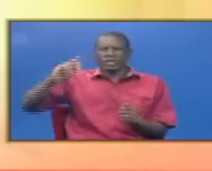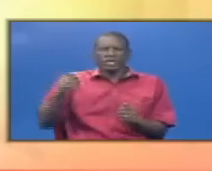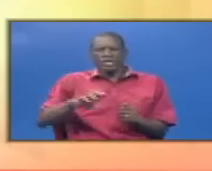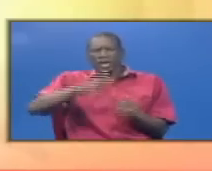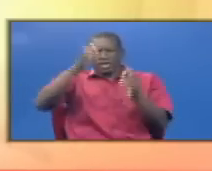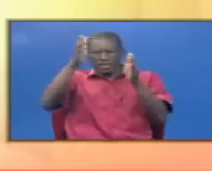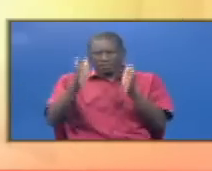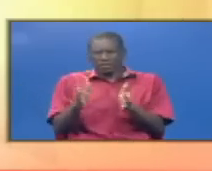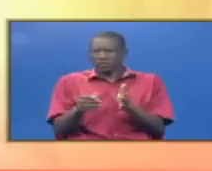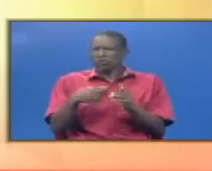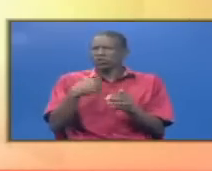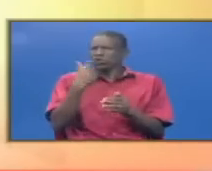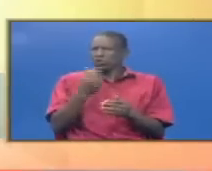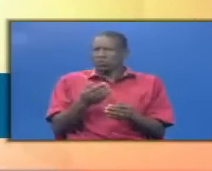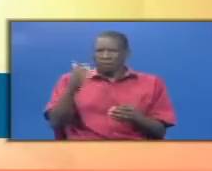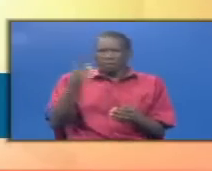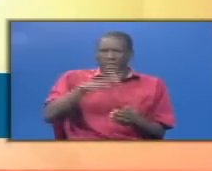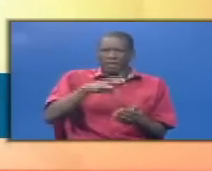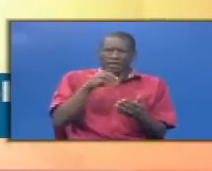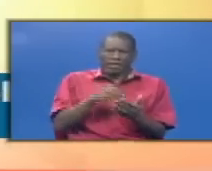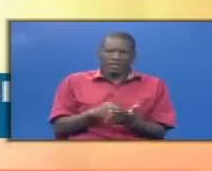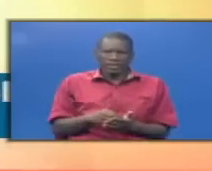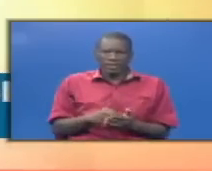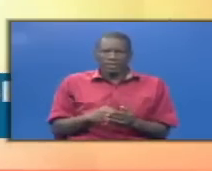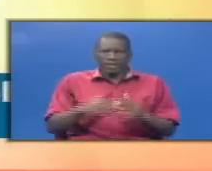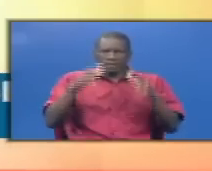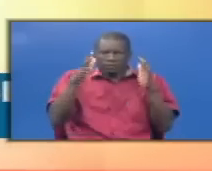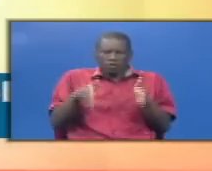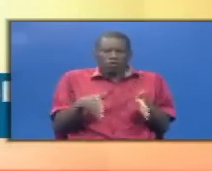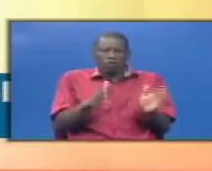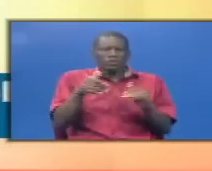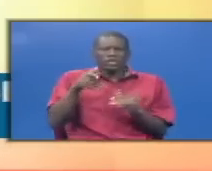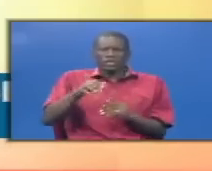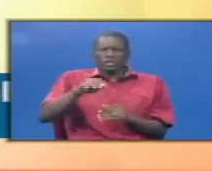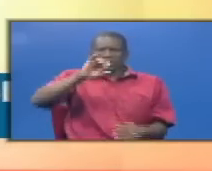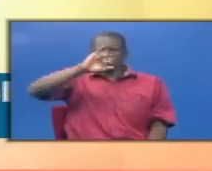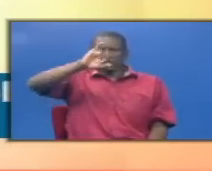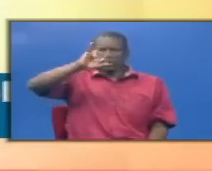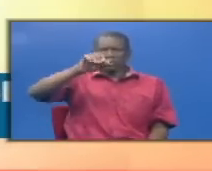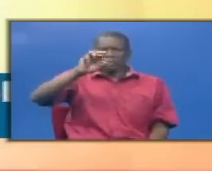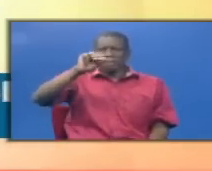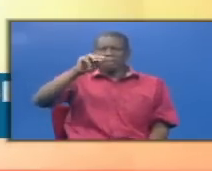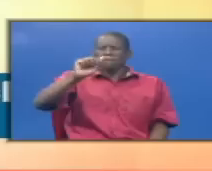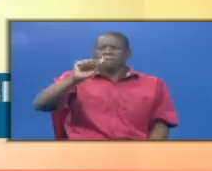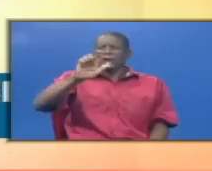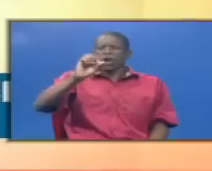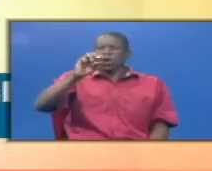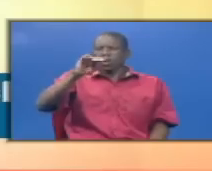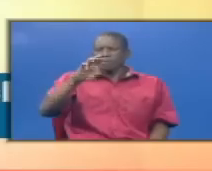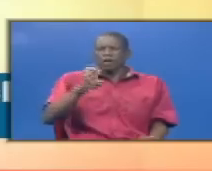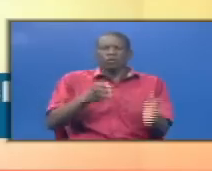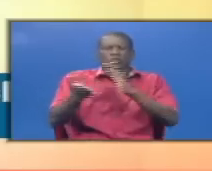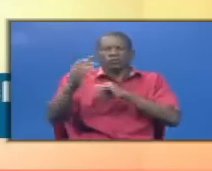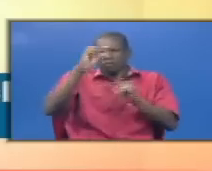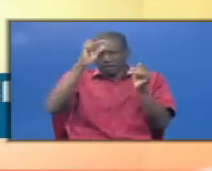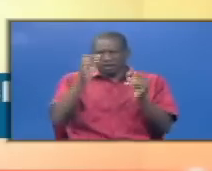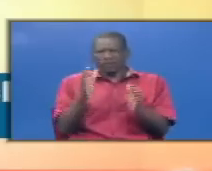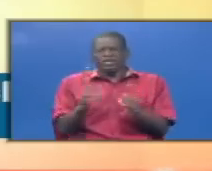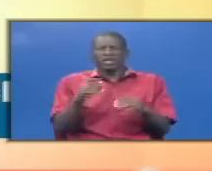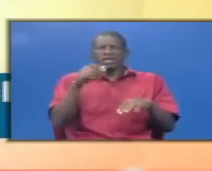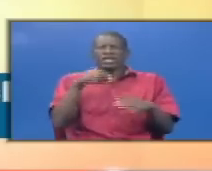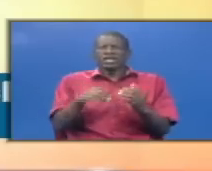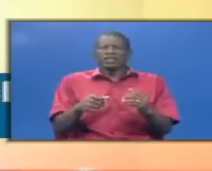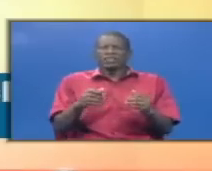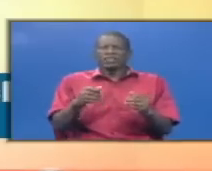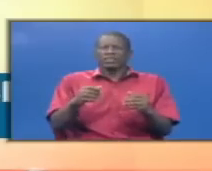Mwingine bila shaka ambaye amepata nafasi na fursa kubwa ni huyu Julius Malombe. Julius Malombe alikuwa ndiye gavana wa kwanza chini ya mfumo wa